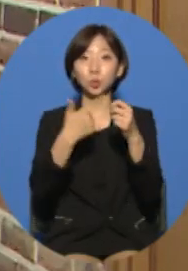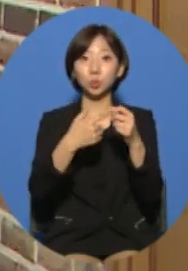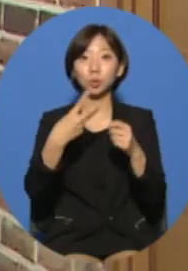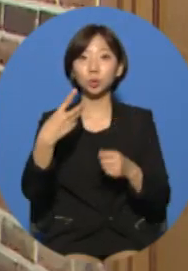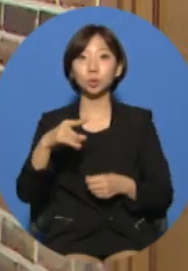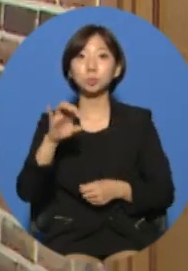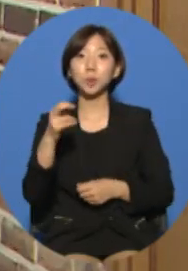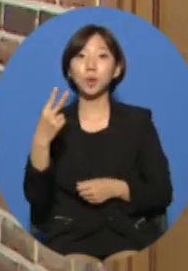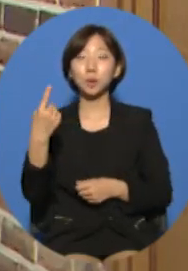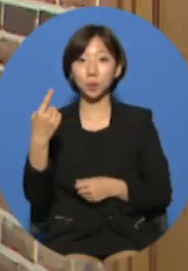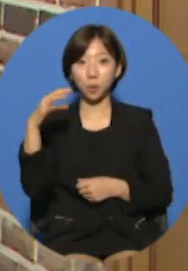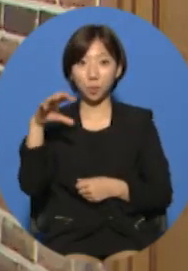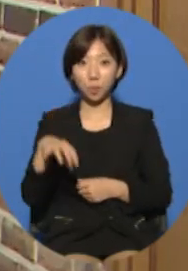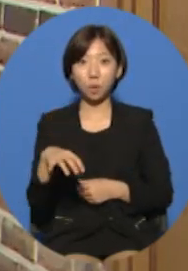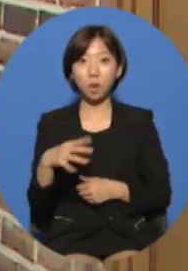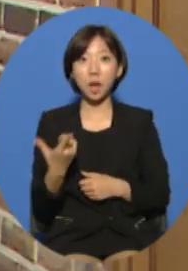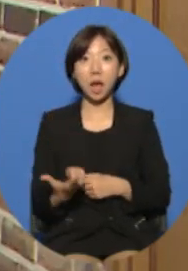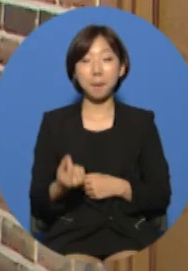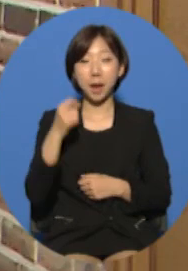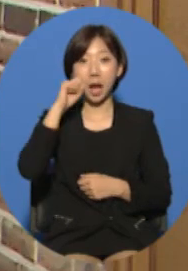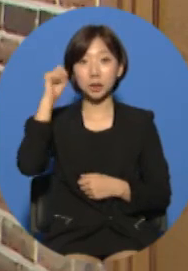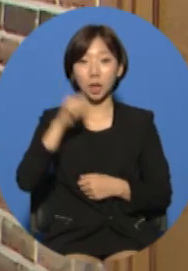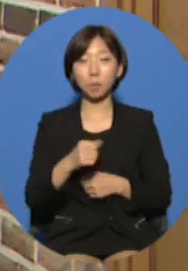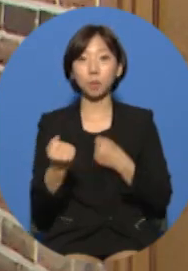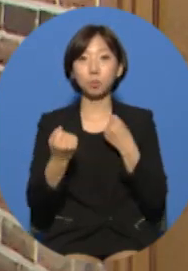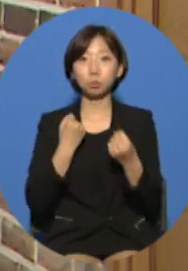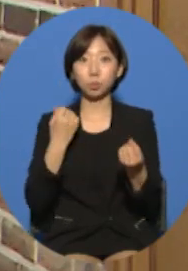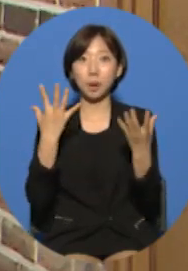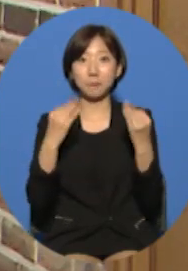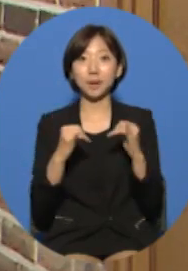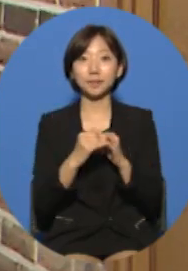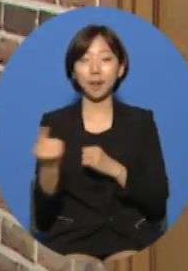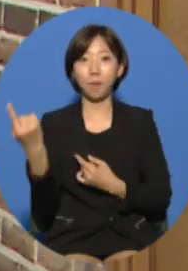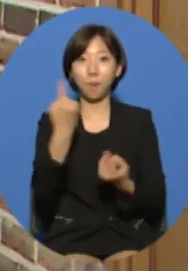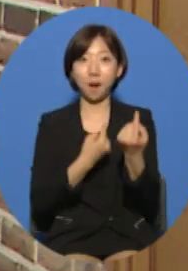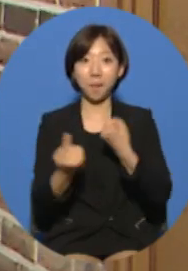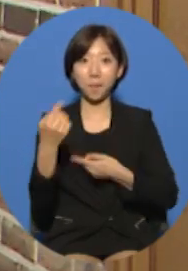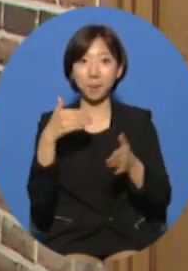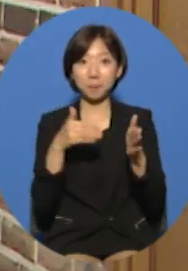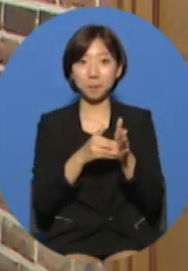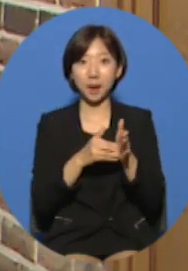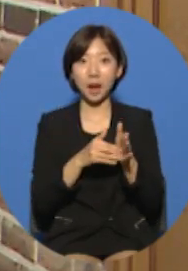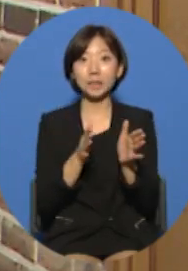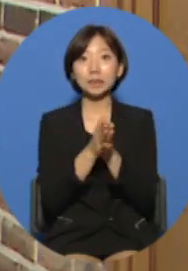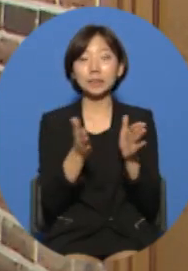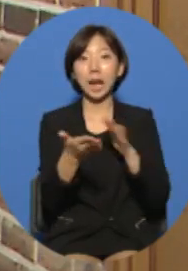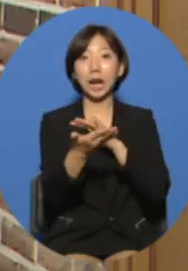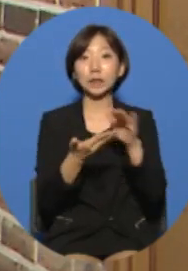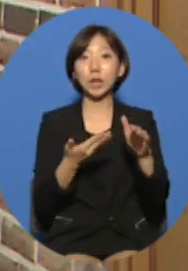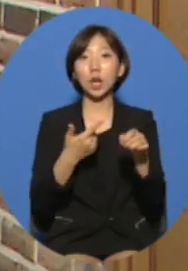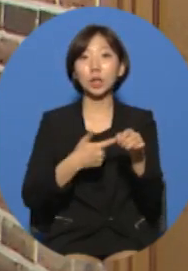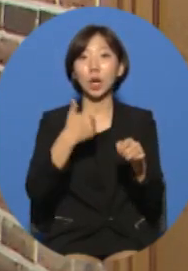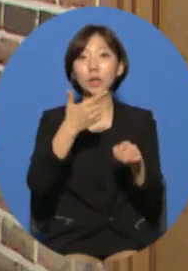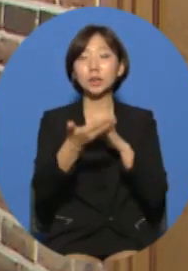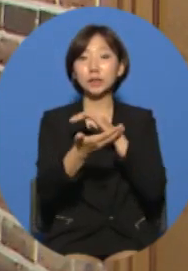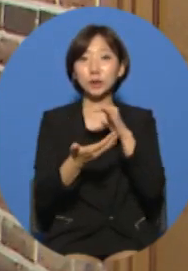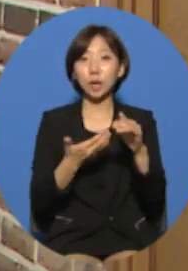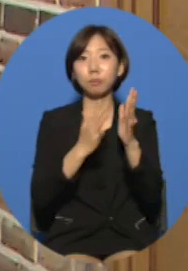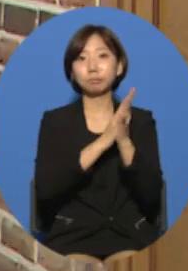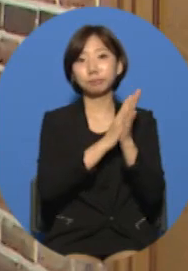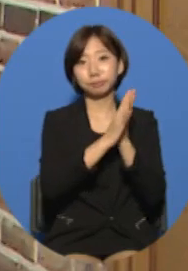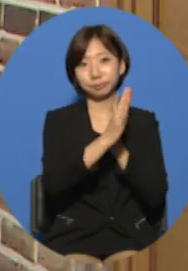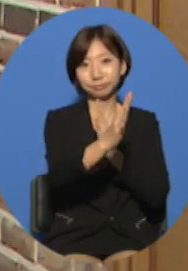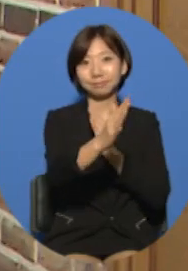제6투표소에서는 이른 시간부터 많은 분들이 투표를 하러 나오셨는데요. 선거 시작 전인 오전 6시부터 사람들이 줄을 서서 투표를